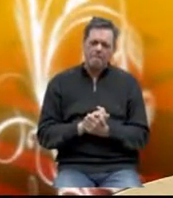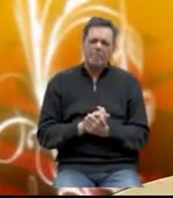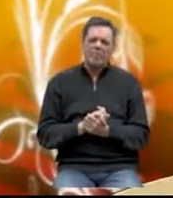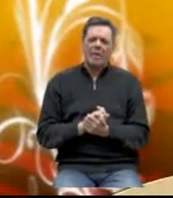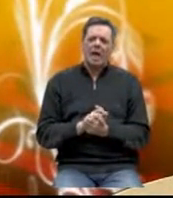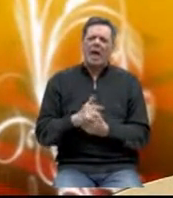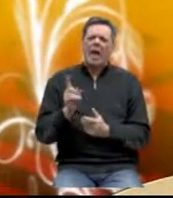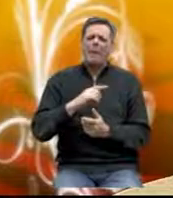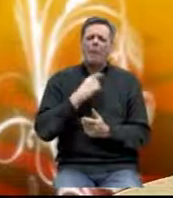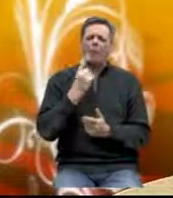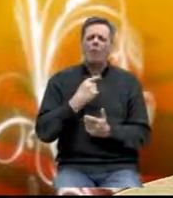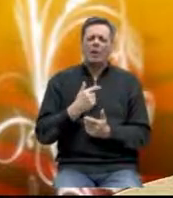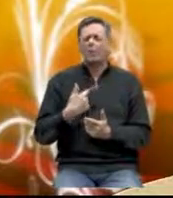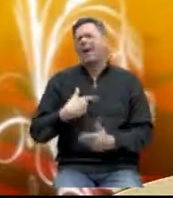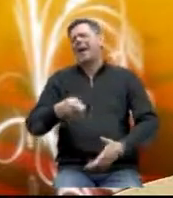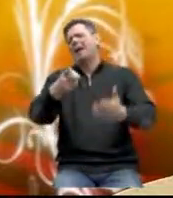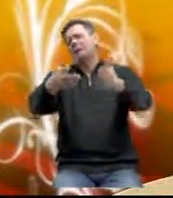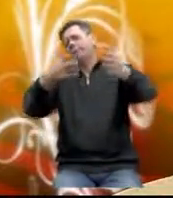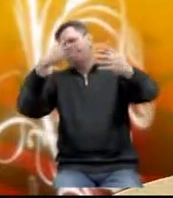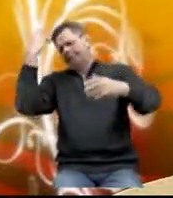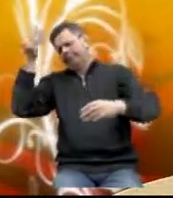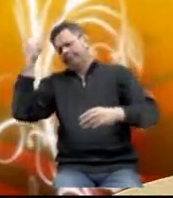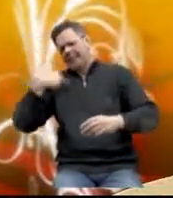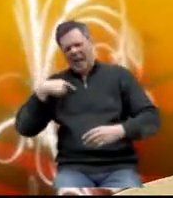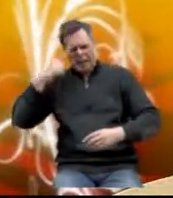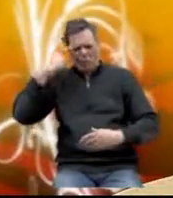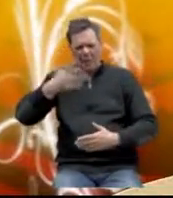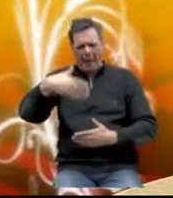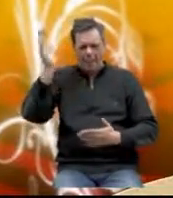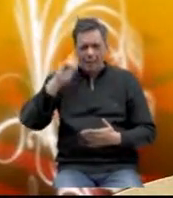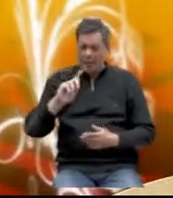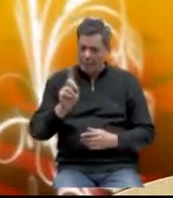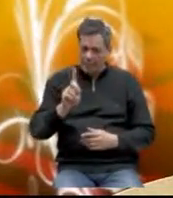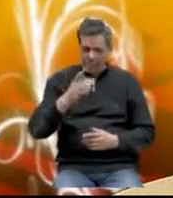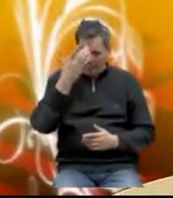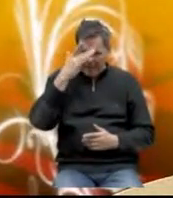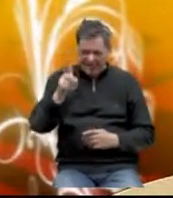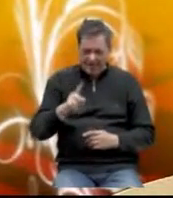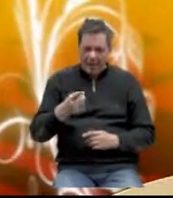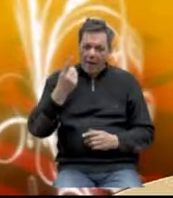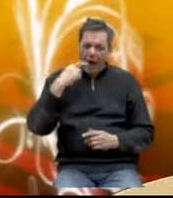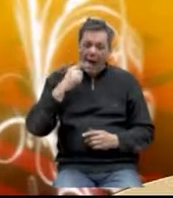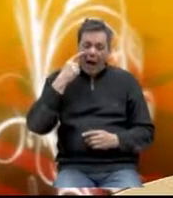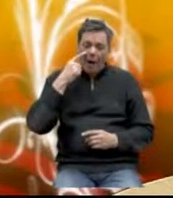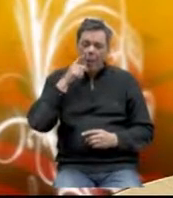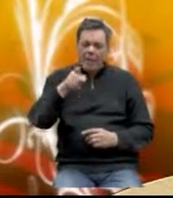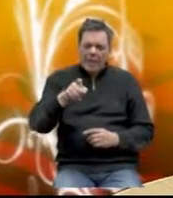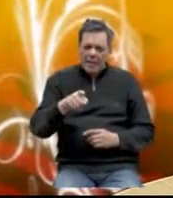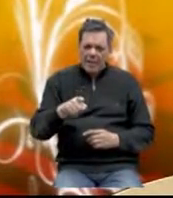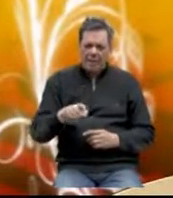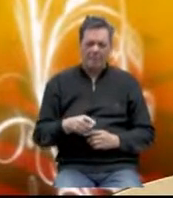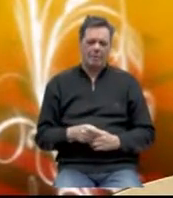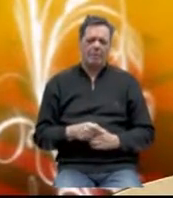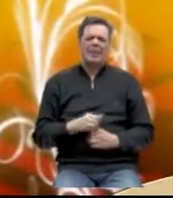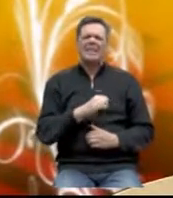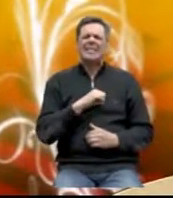informativno, nemojte govoriti, ma znam ja to, makni mi je tu, makni mi ga tu. Ne znate vi, dok god vi